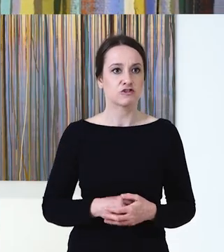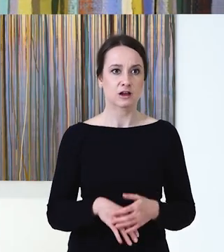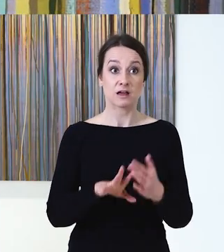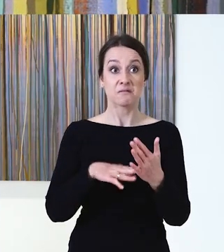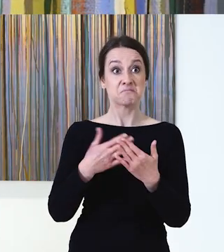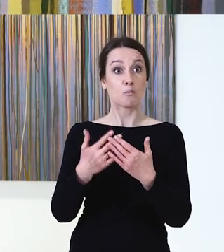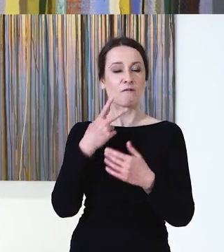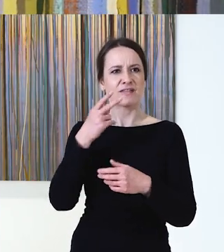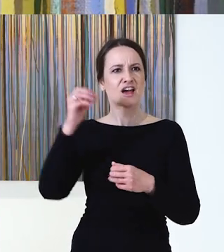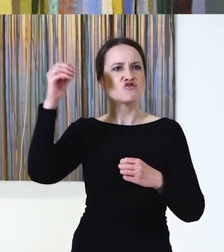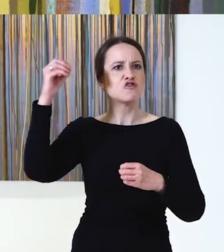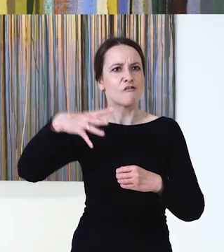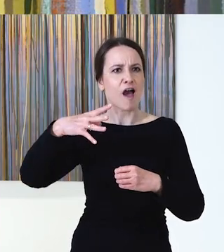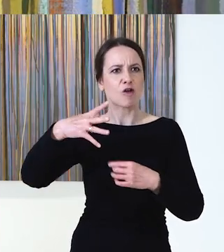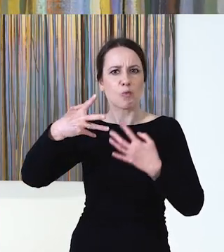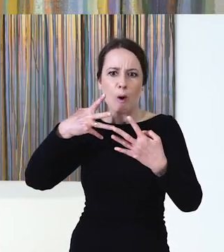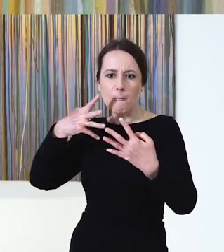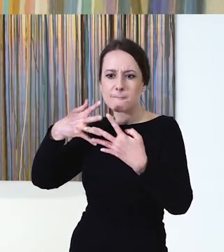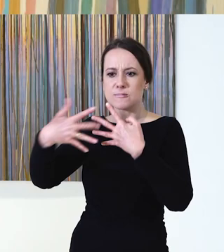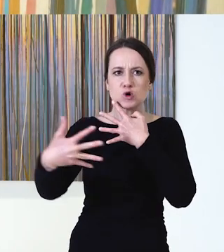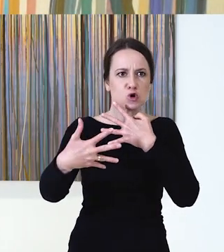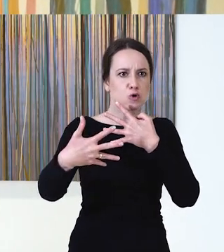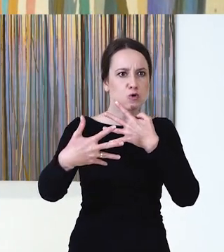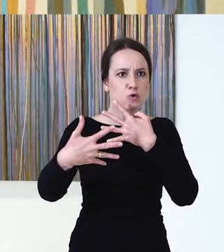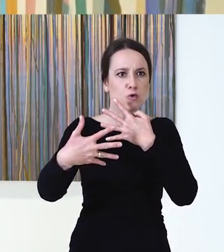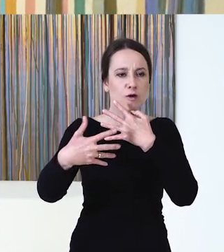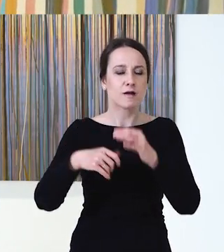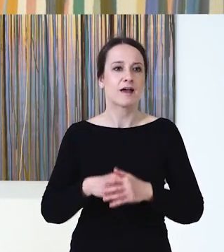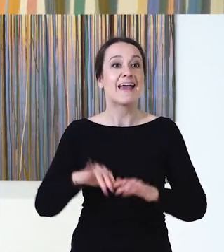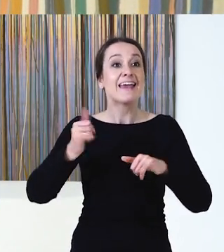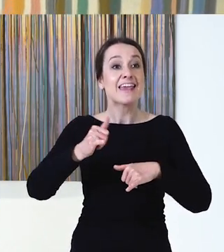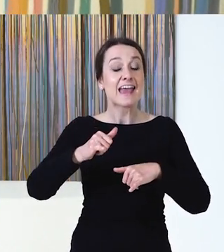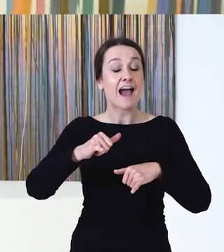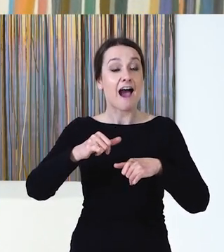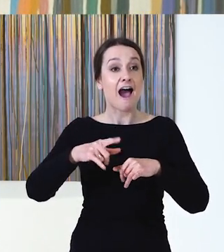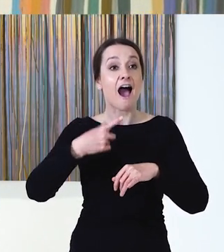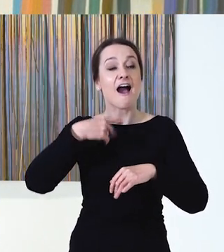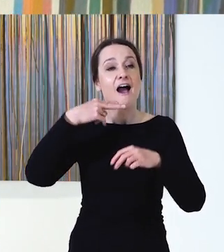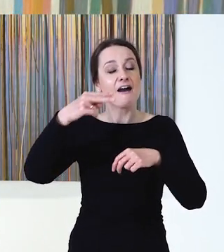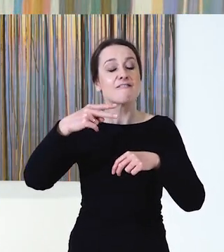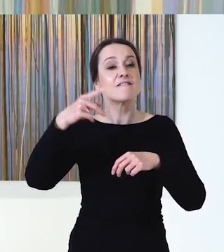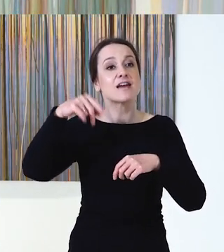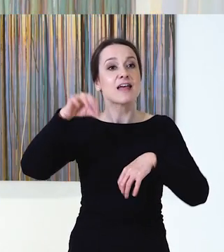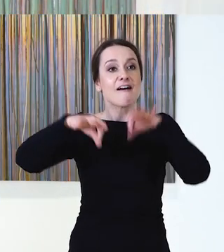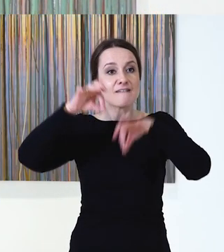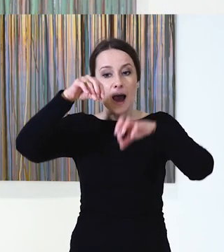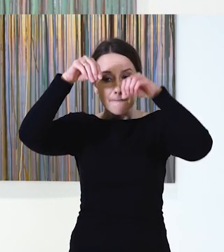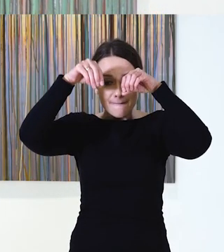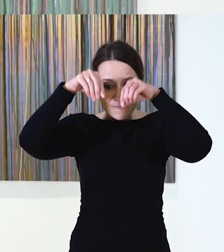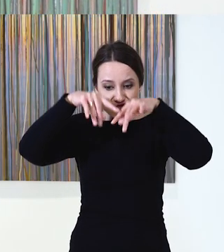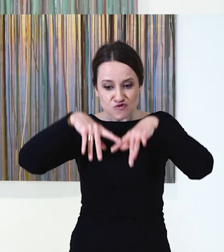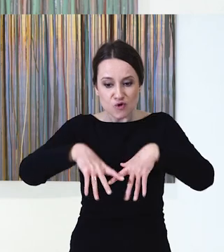światło które przebija poprzez te cieknące z drużyny farby